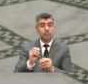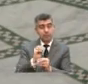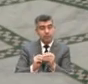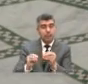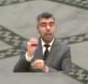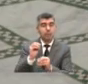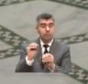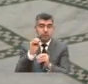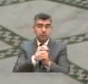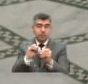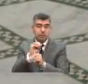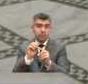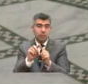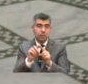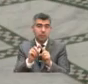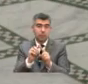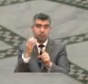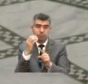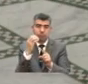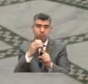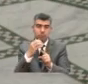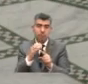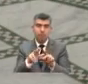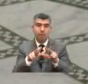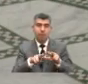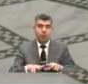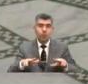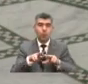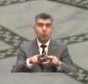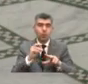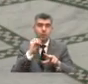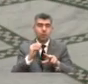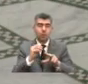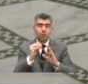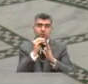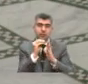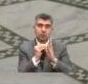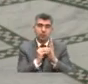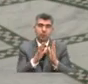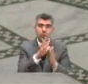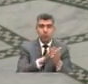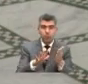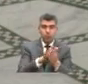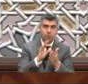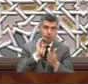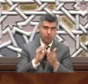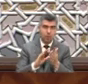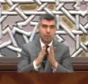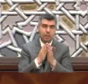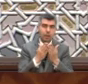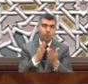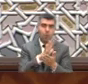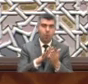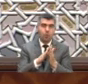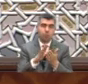الإنجاز ديال المضامين الرقمية، واليوم يمكننا نفتخروا بأن استطعنا باش نغطيو جميع المواد جميع المستويات.